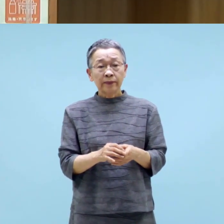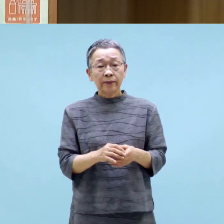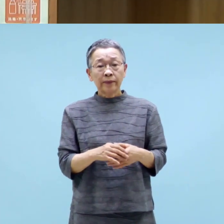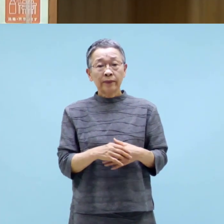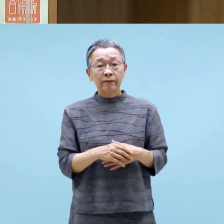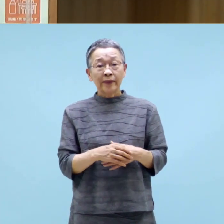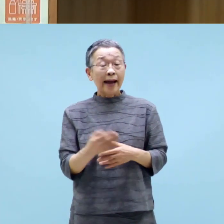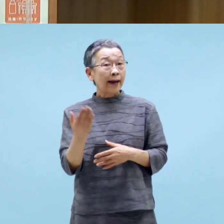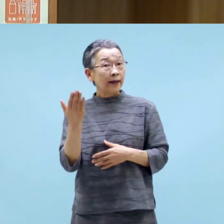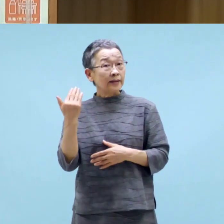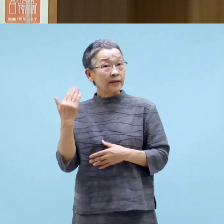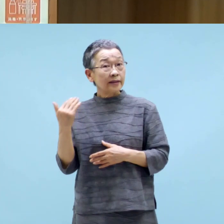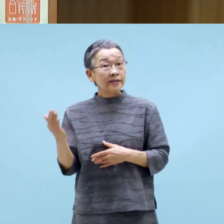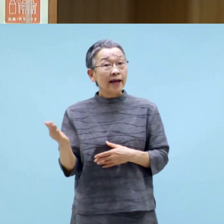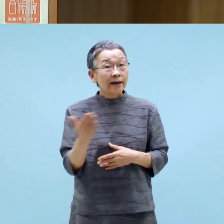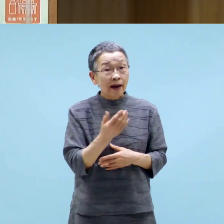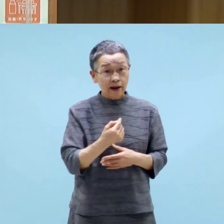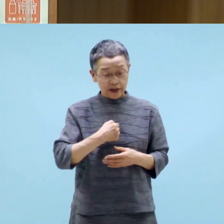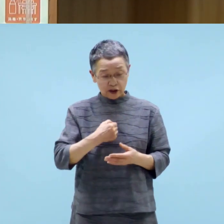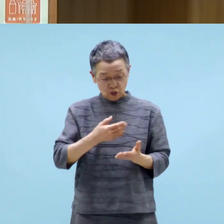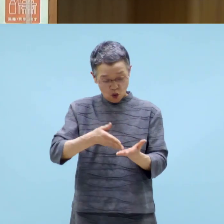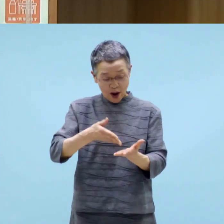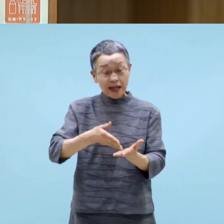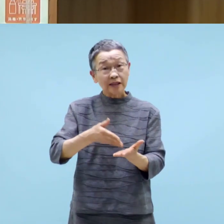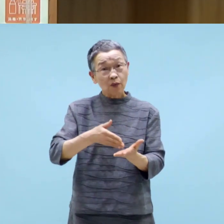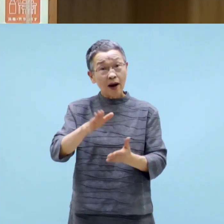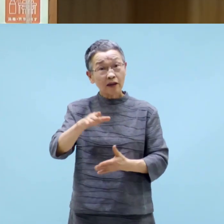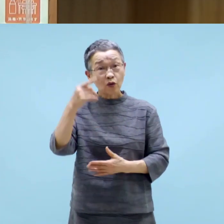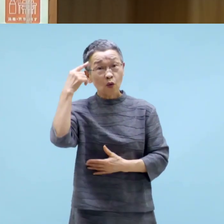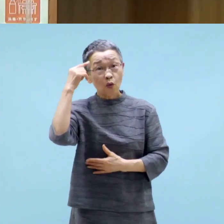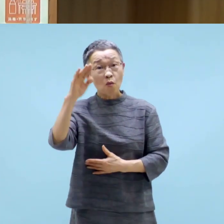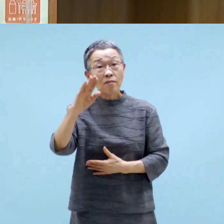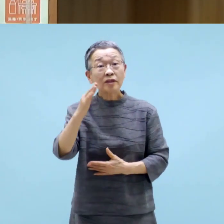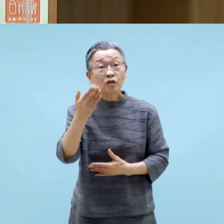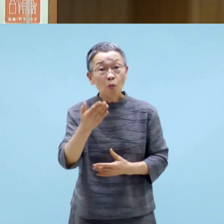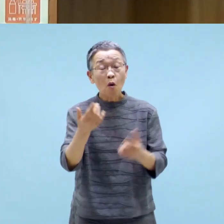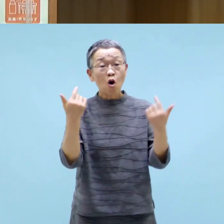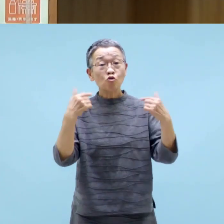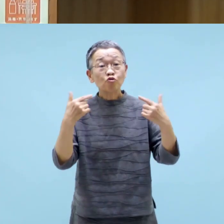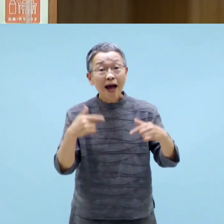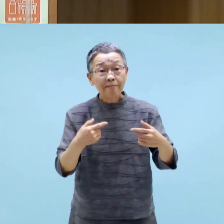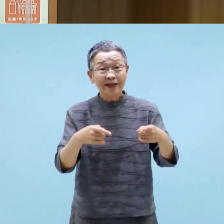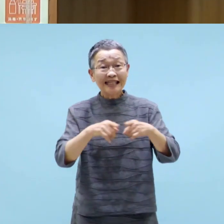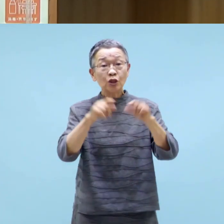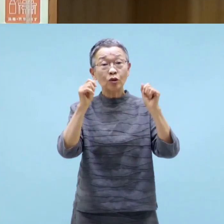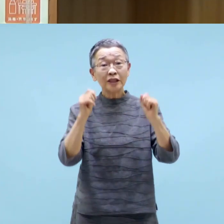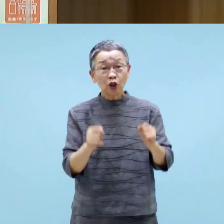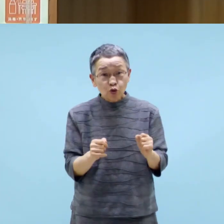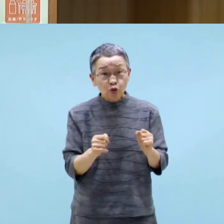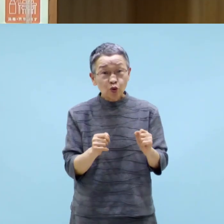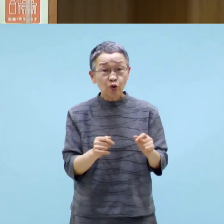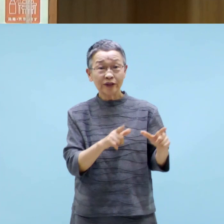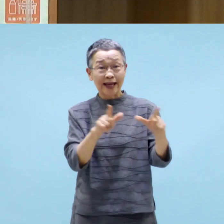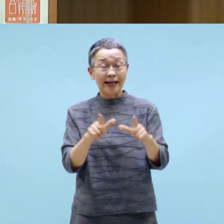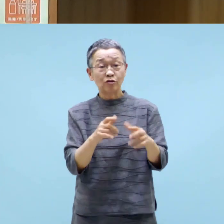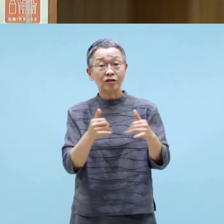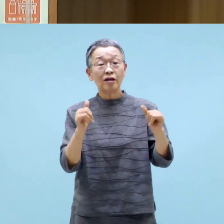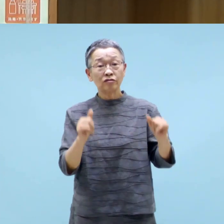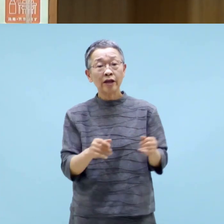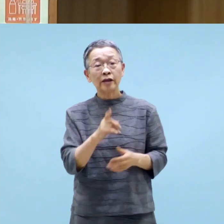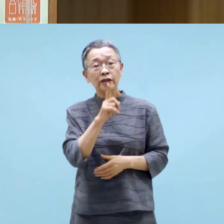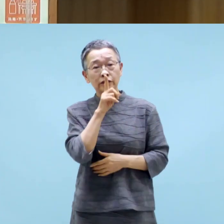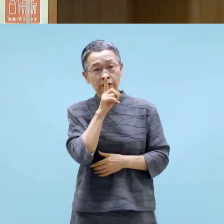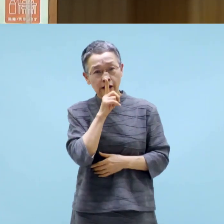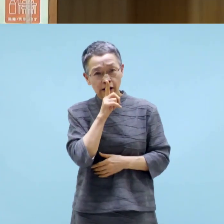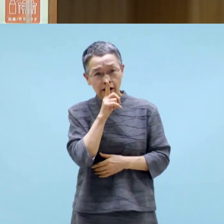以前から申し上げているんですけども、例えば普段一緒にいる同居者の方と静かに温泉に入